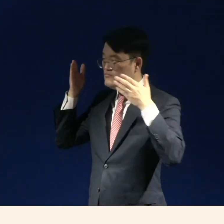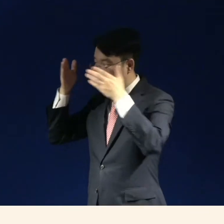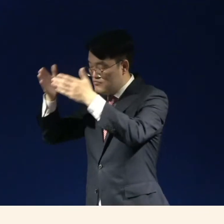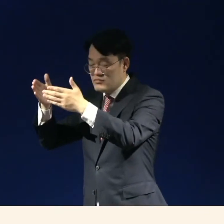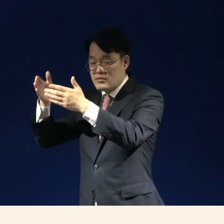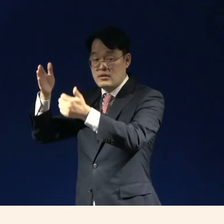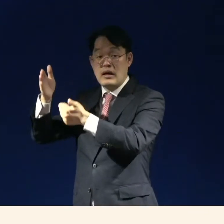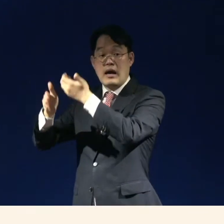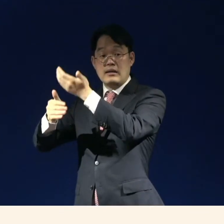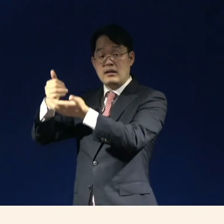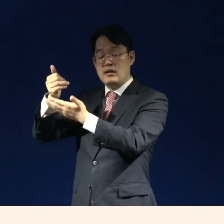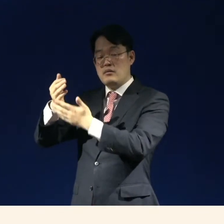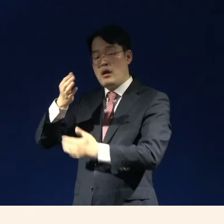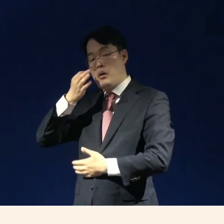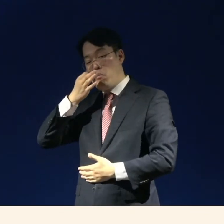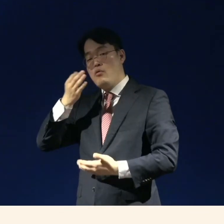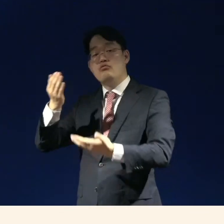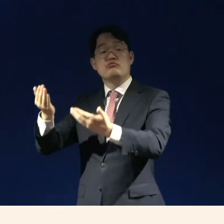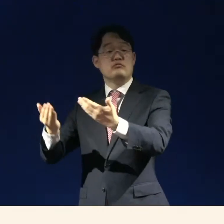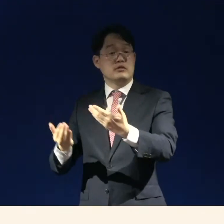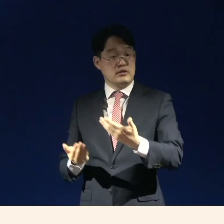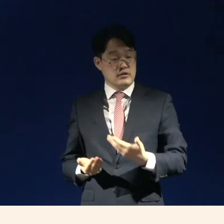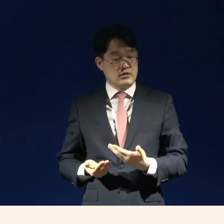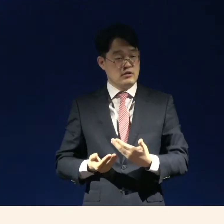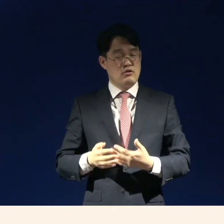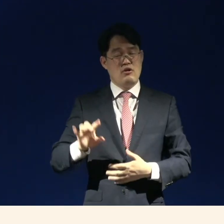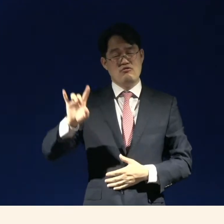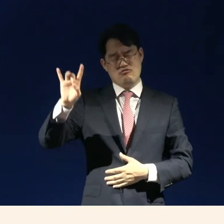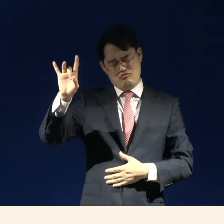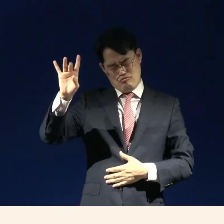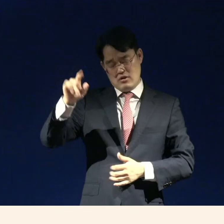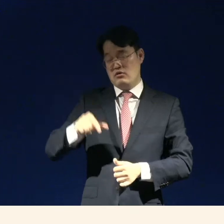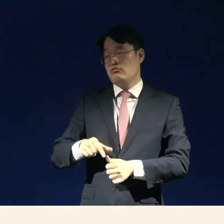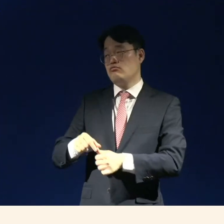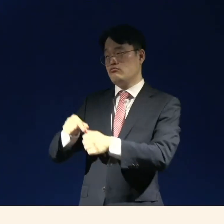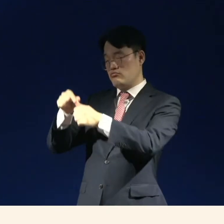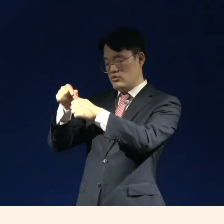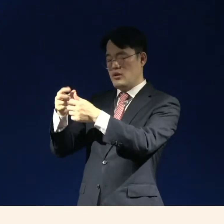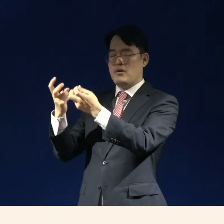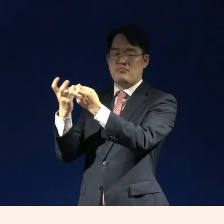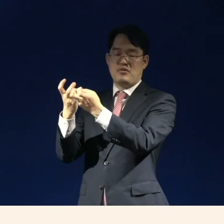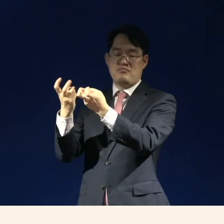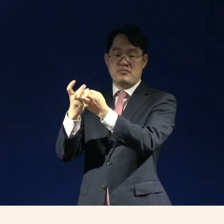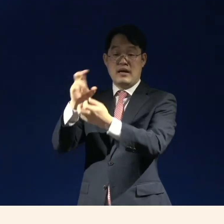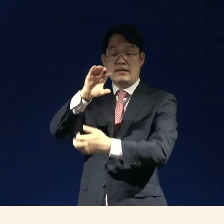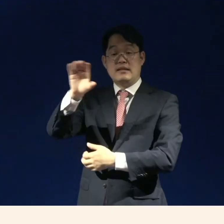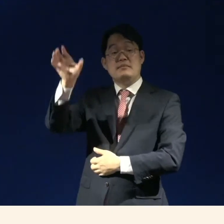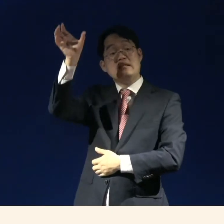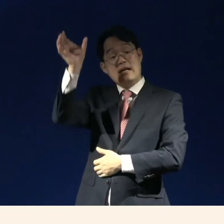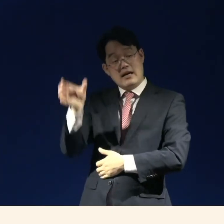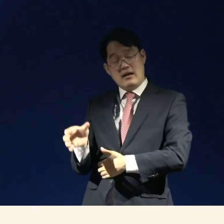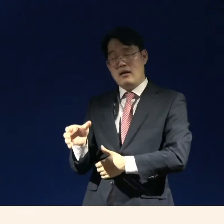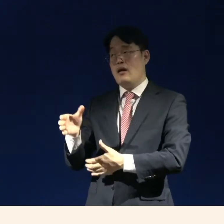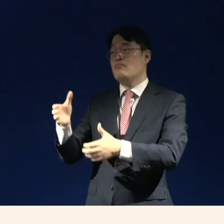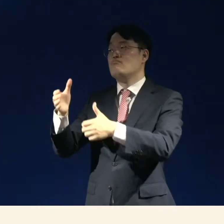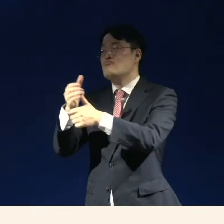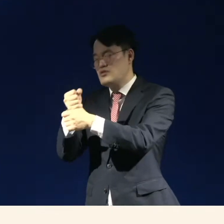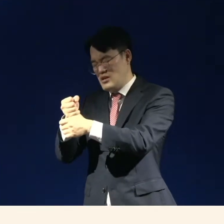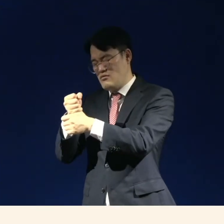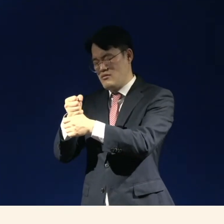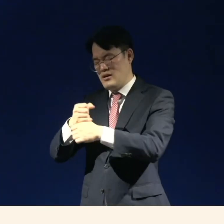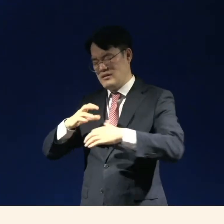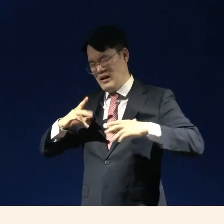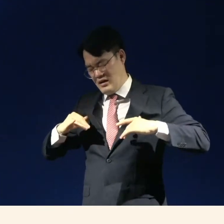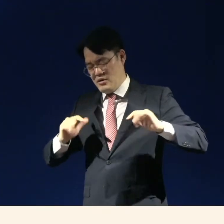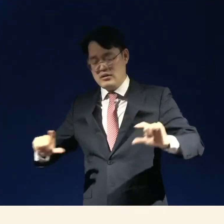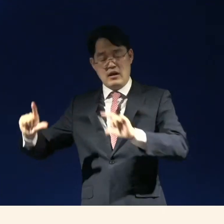보여주신 그 유일한 길이 십자가. 그 십자가를 자랑하며 살게 해 주십시오.